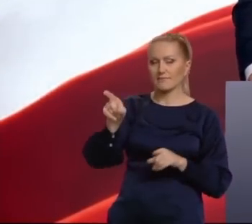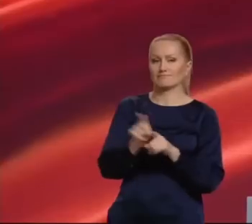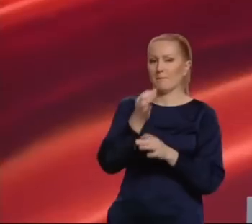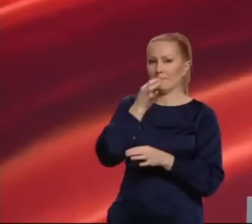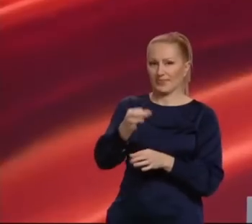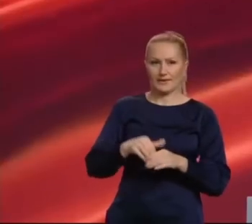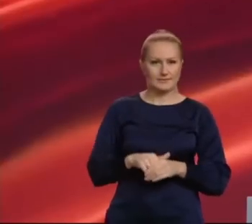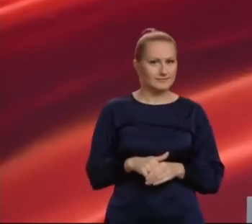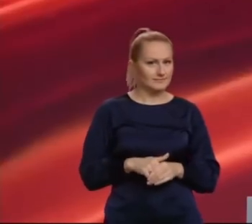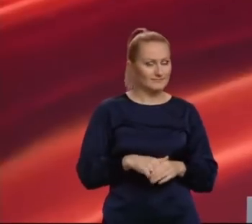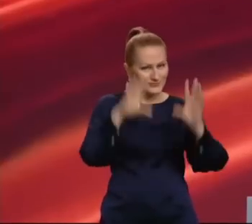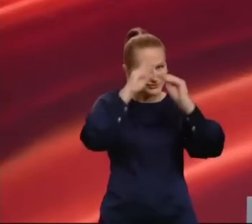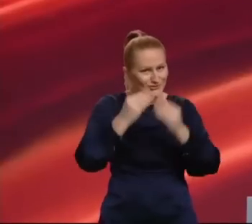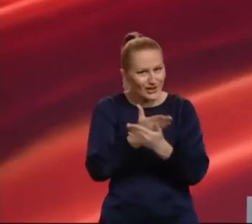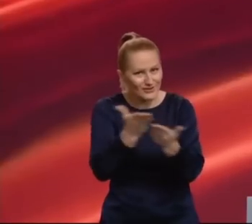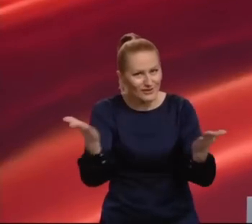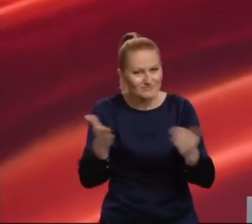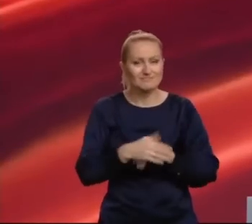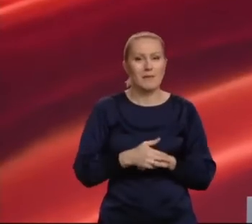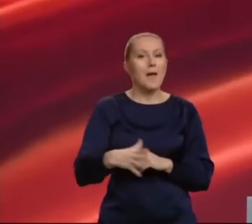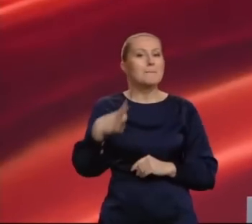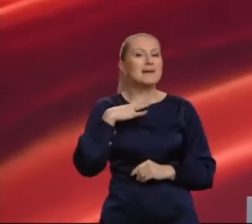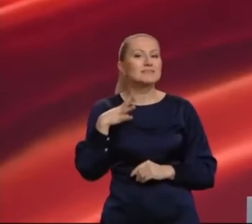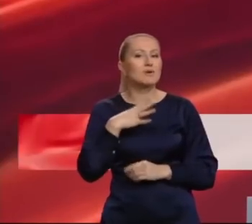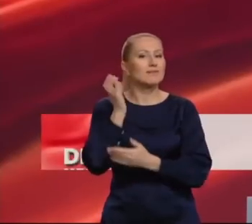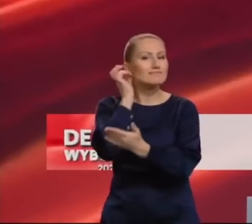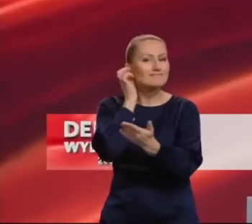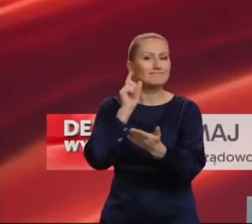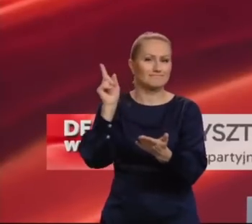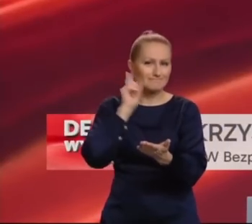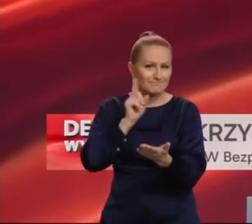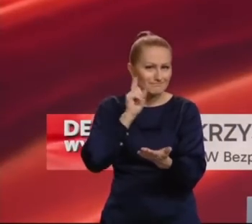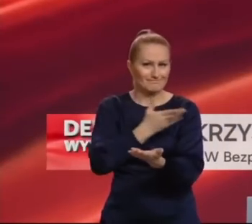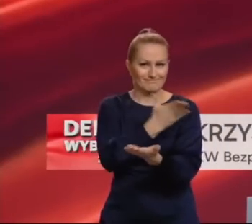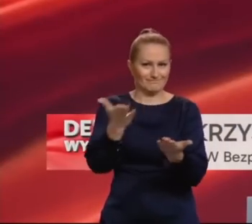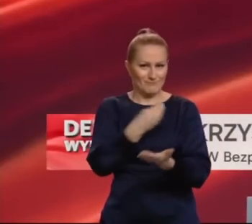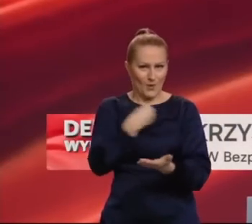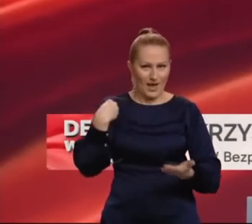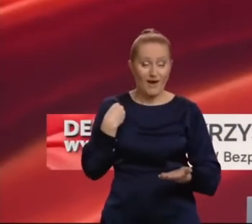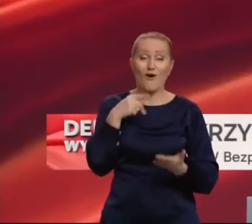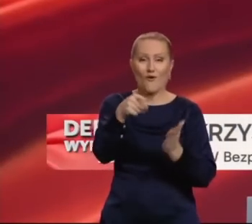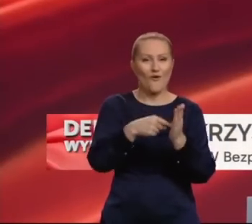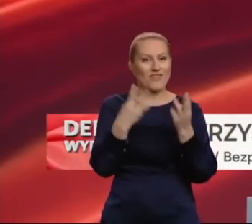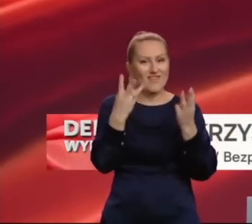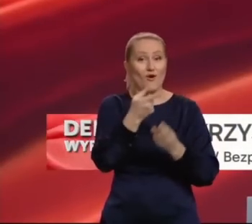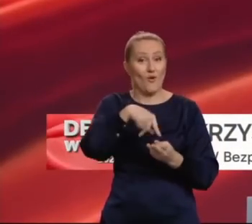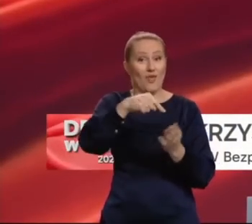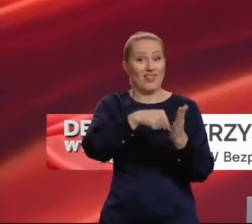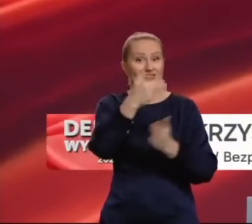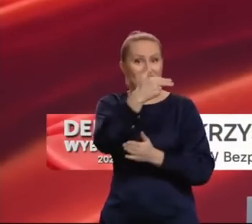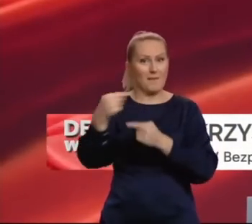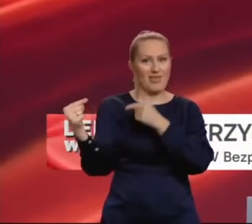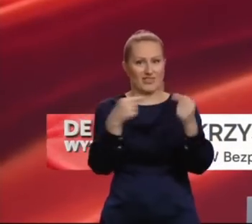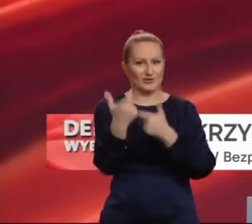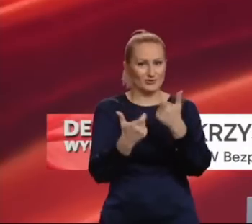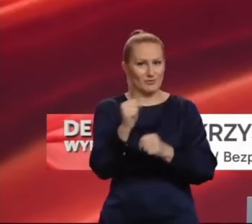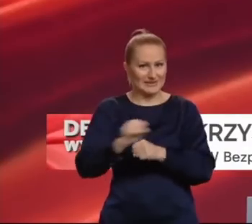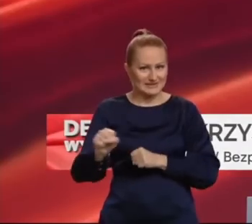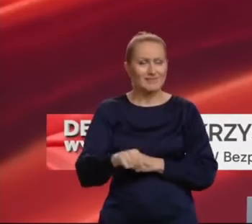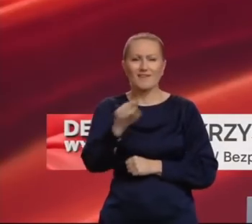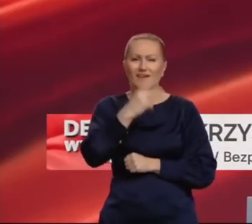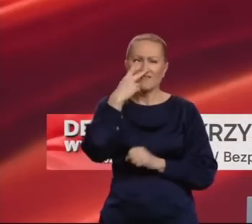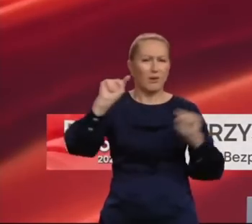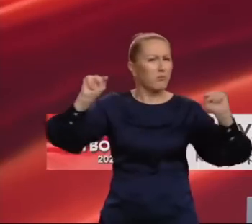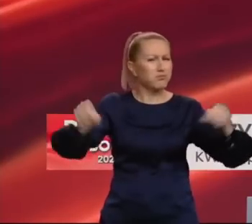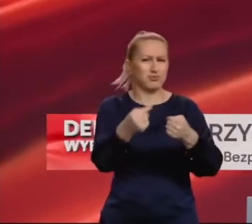zburzyć i na nowo rząd zbudować. Bezpieczeństwo Polek i Polaków. To jest najważniejsze i o tym powinniśmy dyskutować. Widzimy tutaj znowu kolejny spór o to,